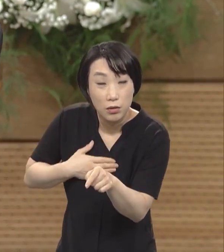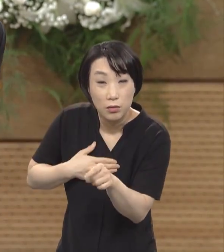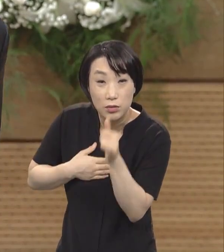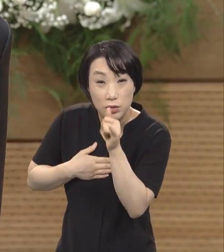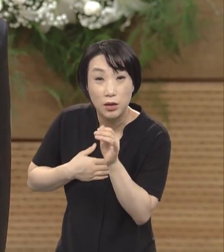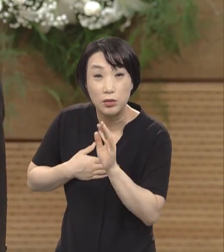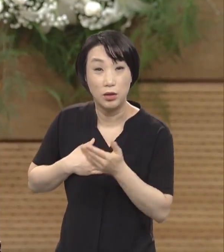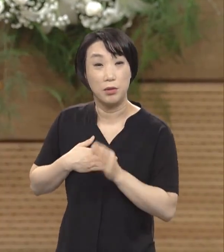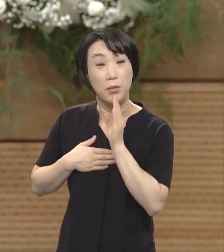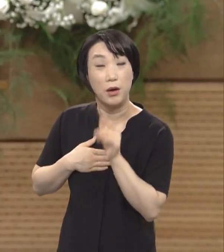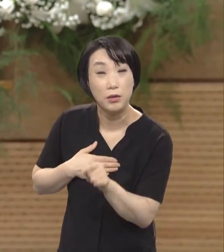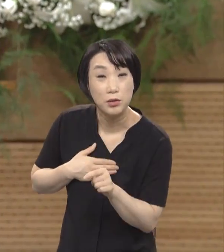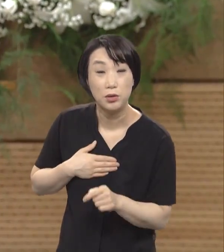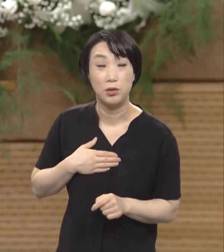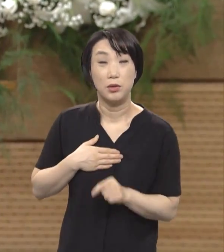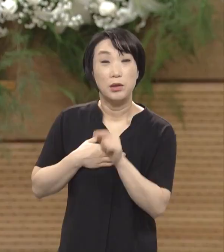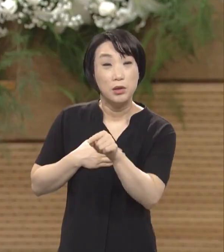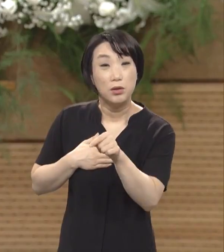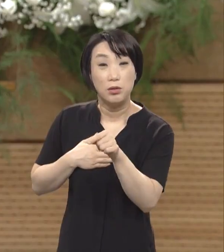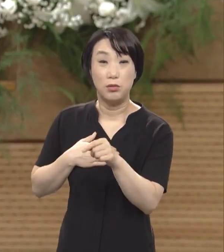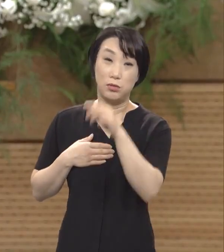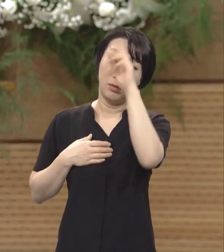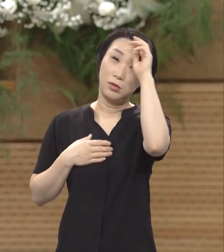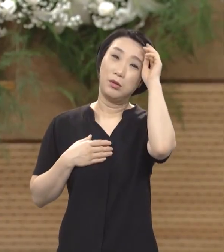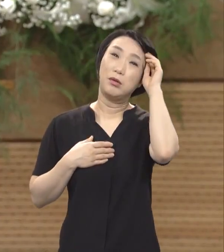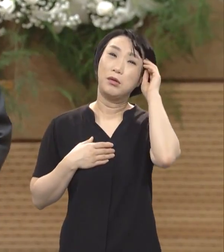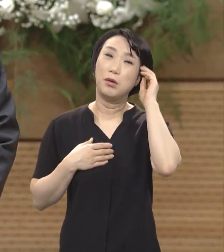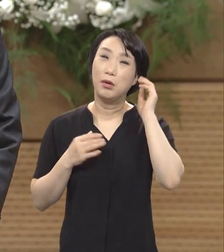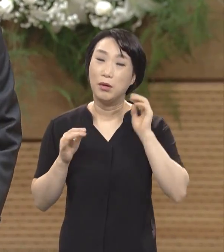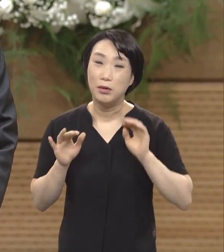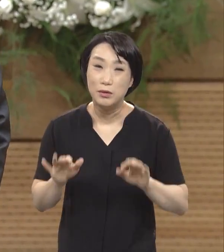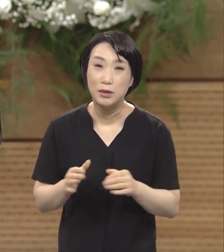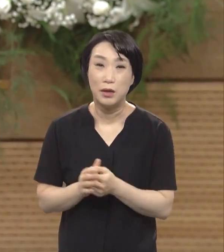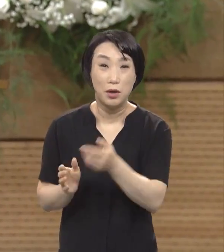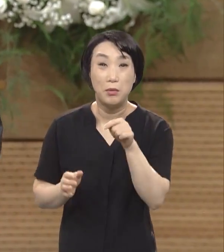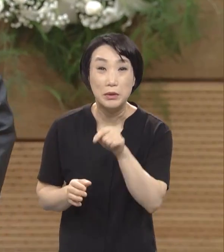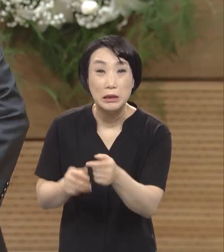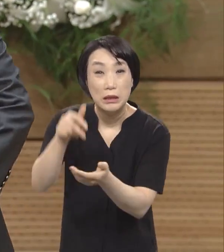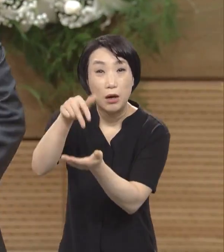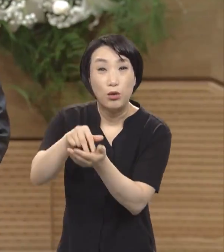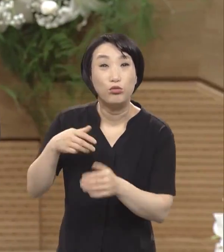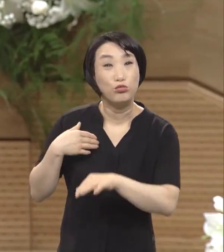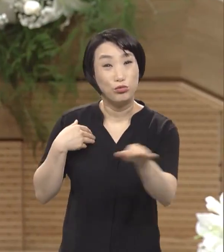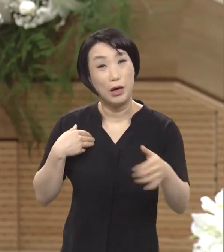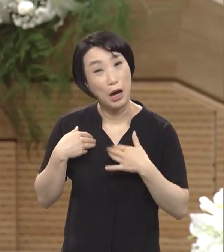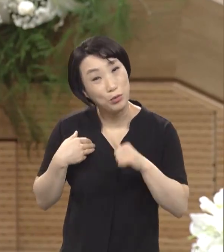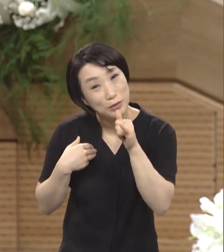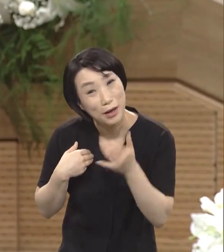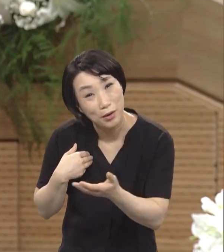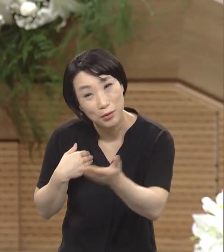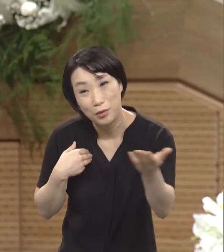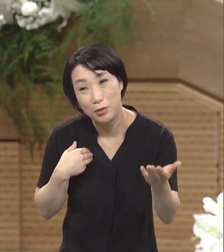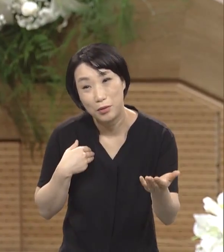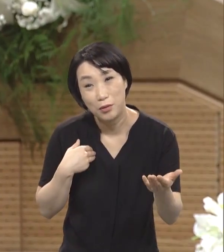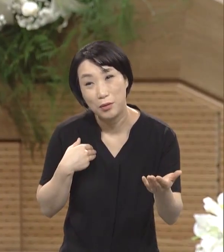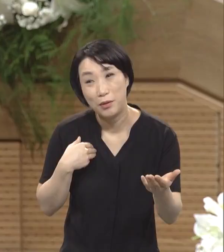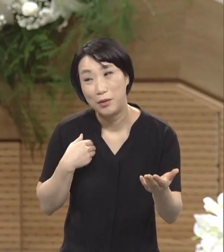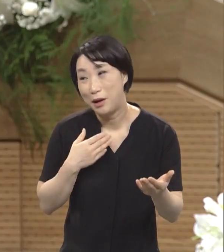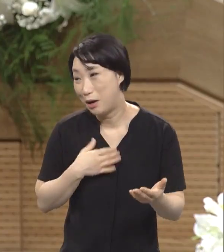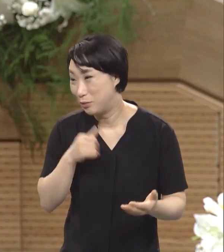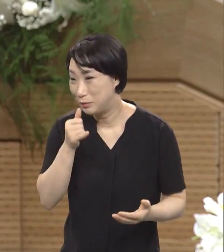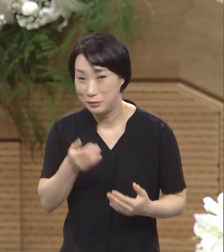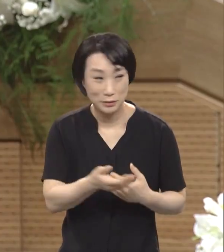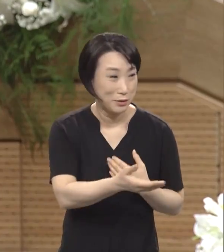사정. 이 사정. 이 사정을 우리는 얼마나